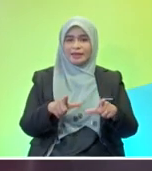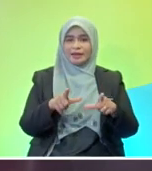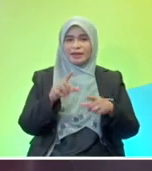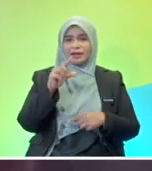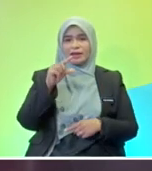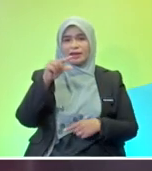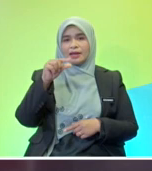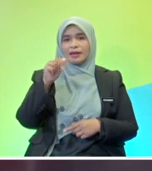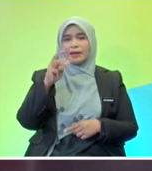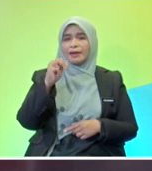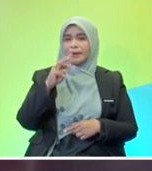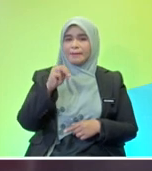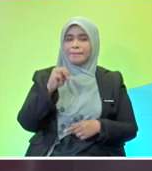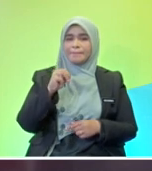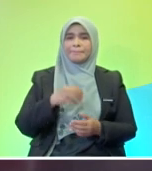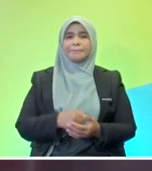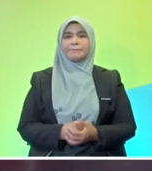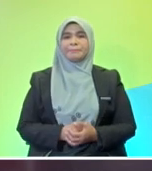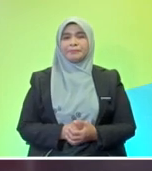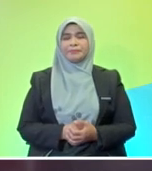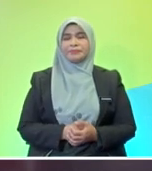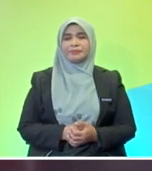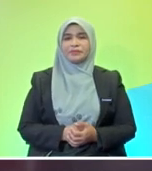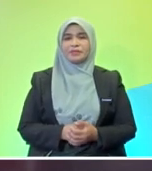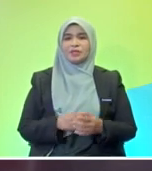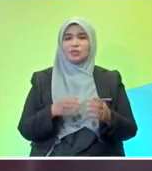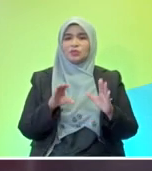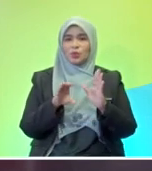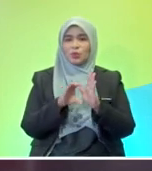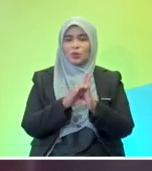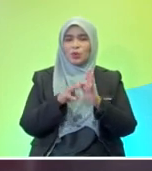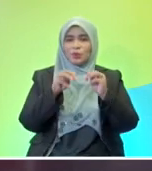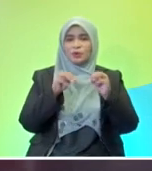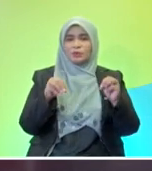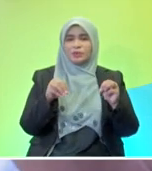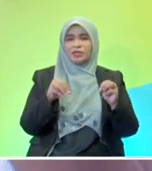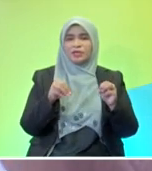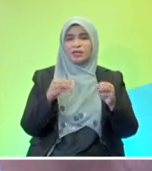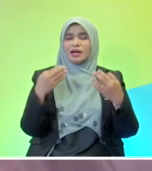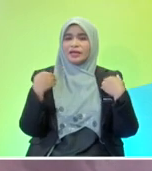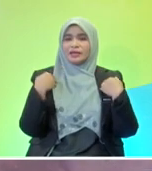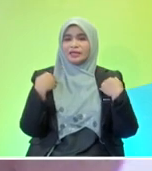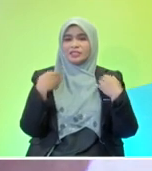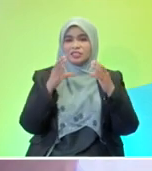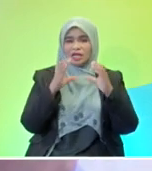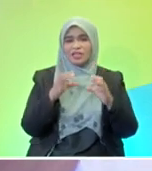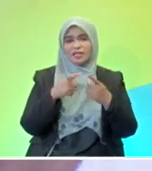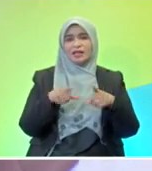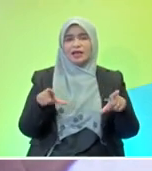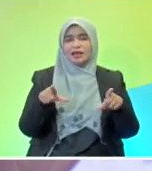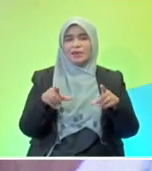ini disebabkan cikgu tocang, dia nampaklah macam tocang ke cikgu. Tapi kalau murid-murid kat rumah ada kreativiti sendiri nak buat lain